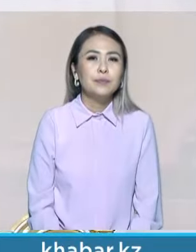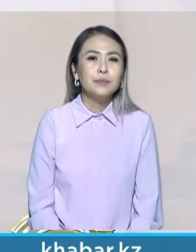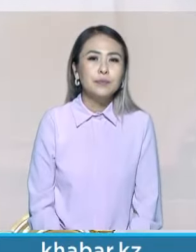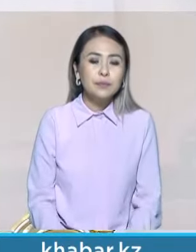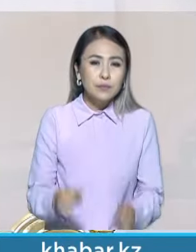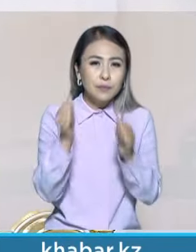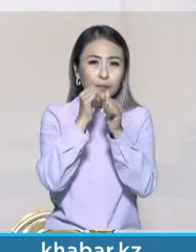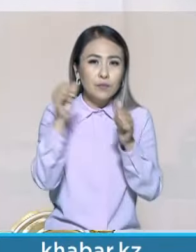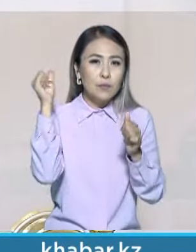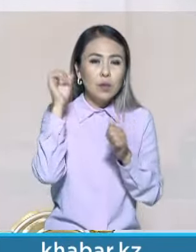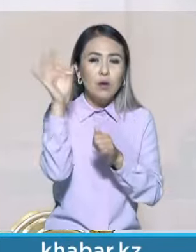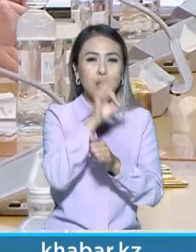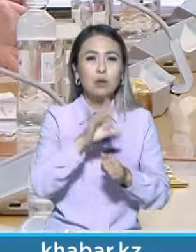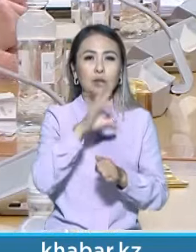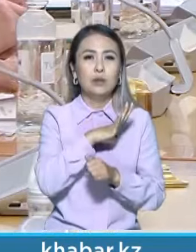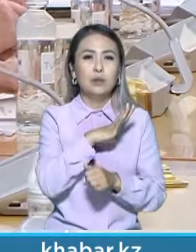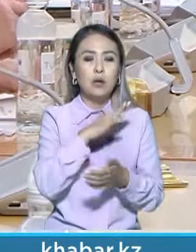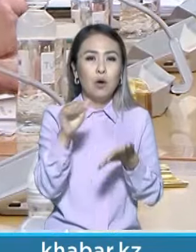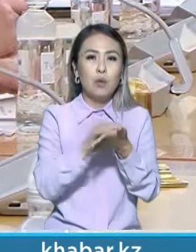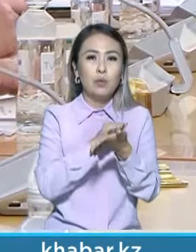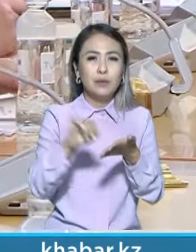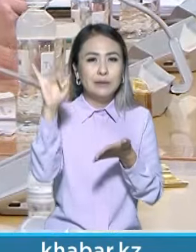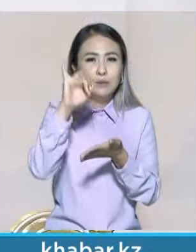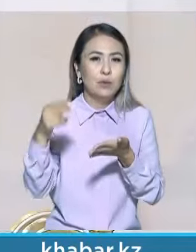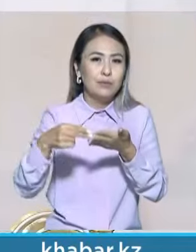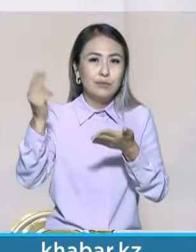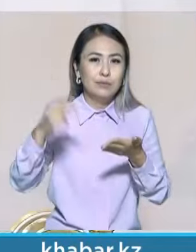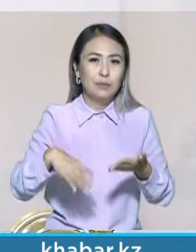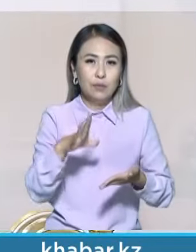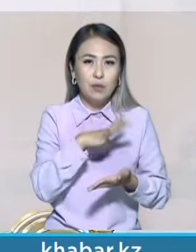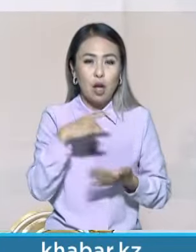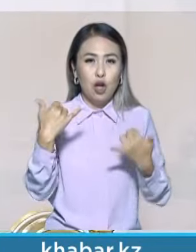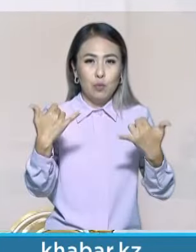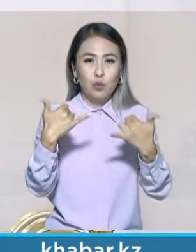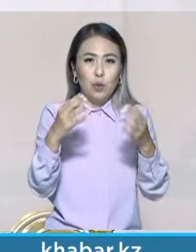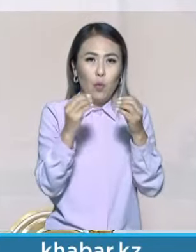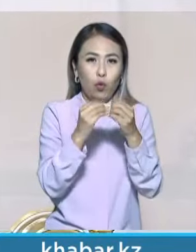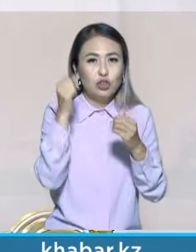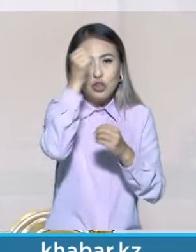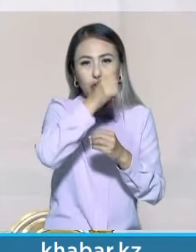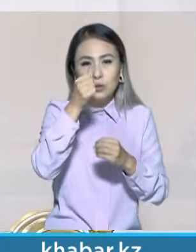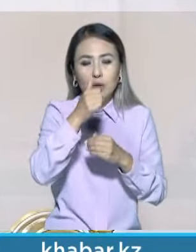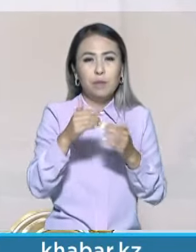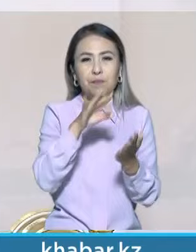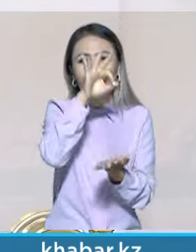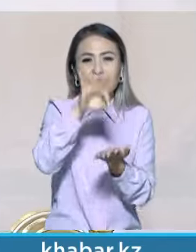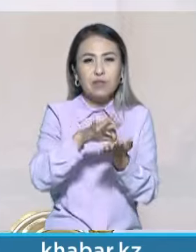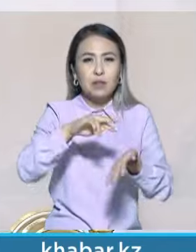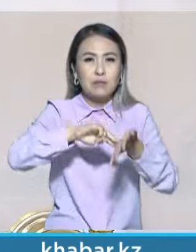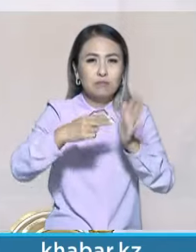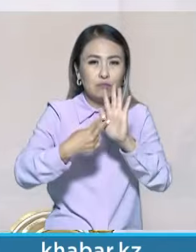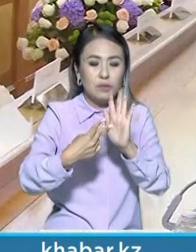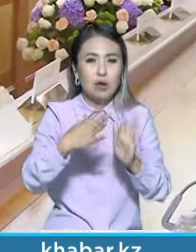одақтастық қатынастар туралы тарихи шартқа қол қойдық. Бүгін алдағы 10 жылға арналған стратегиялық